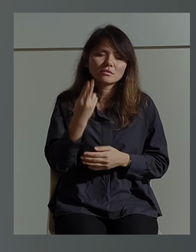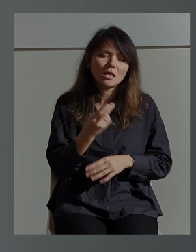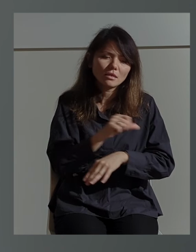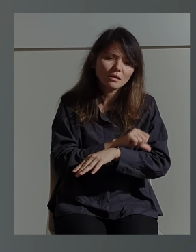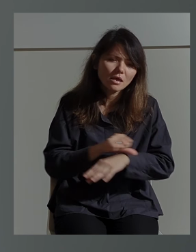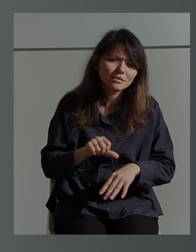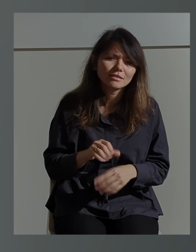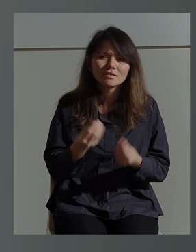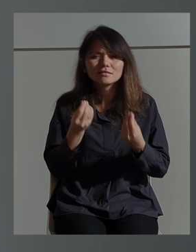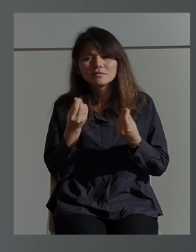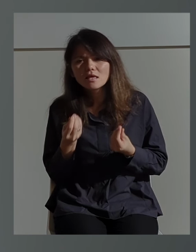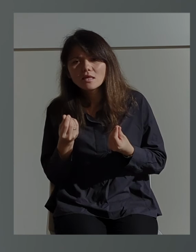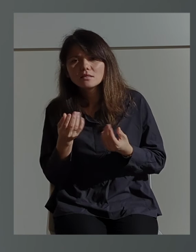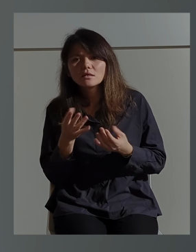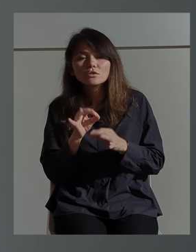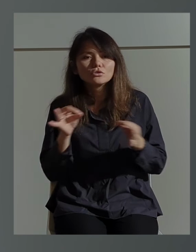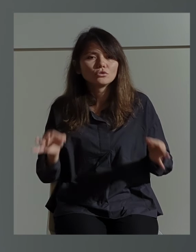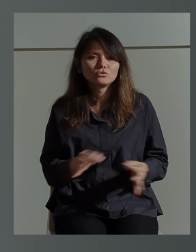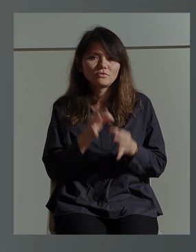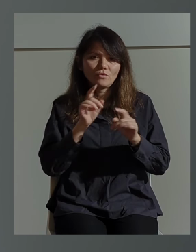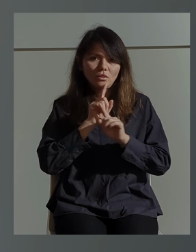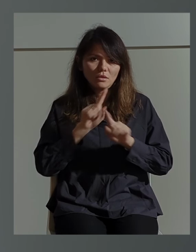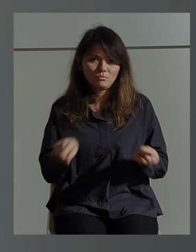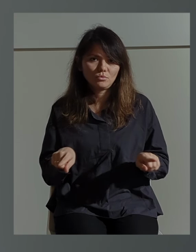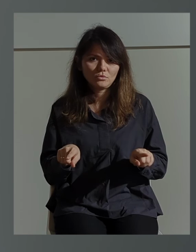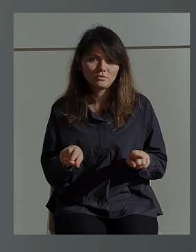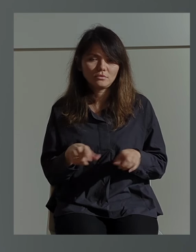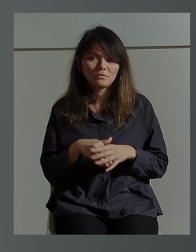ни денег ничего не будет